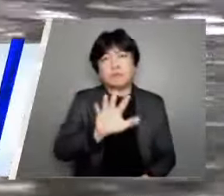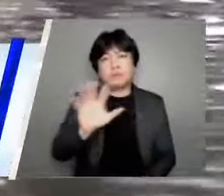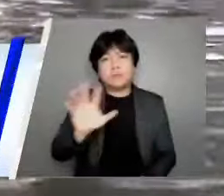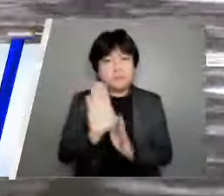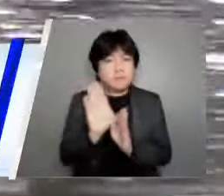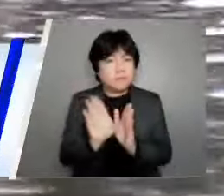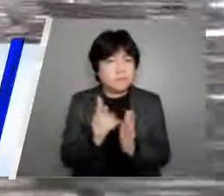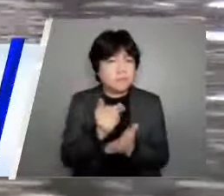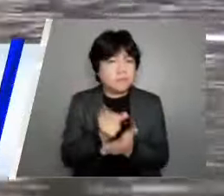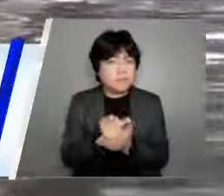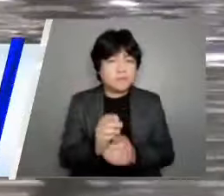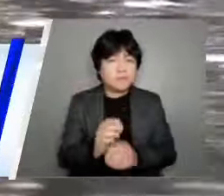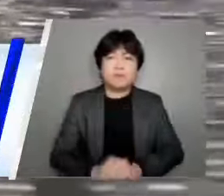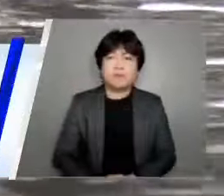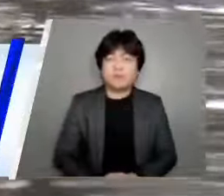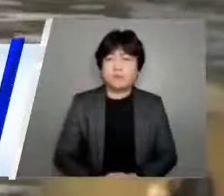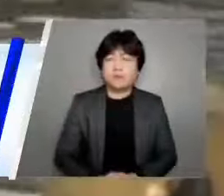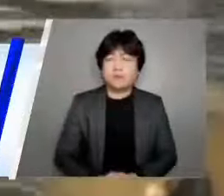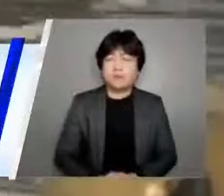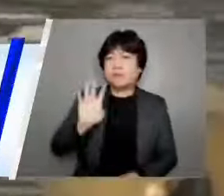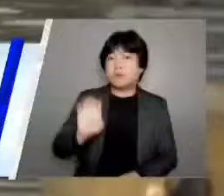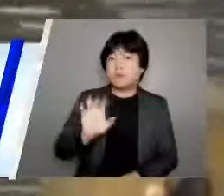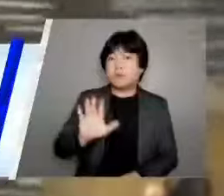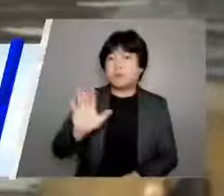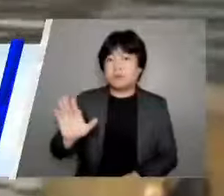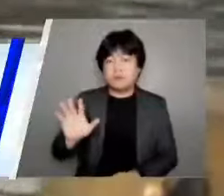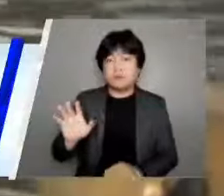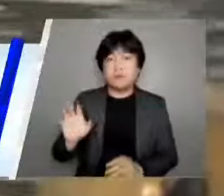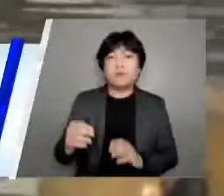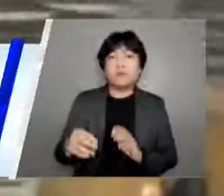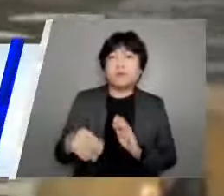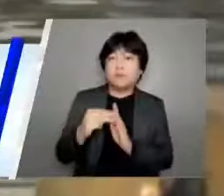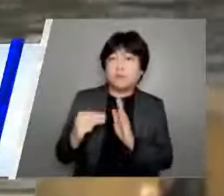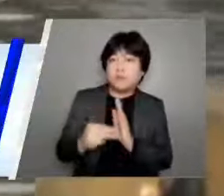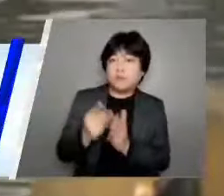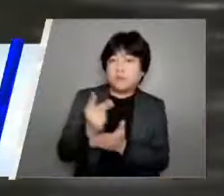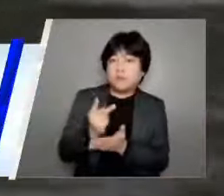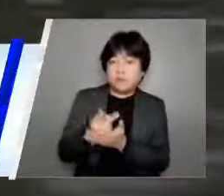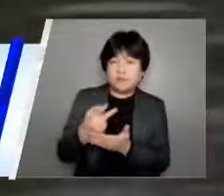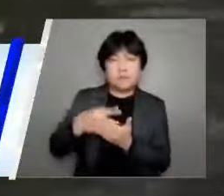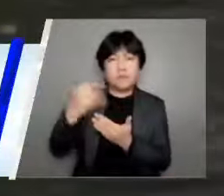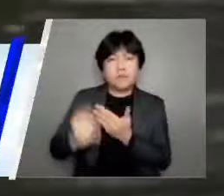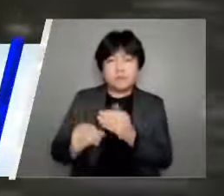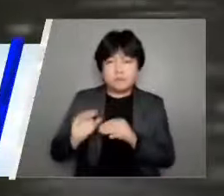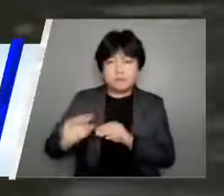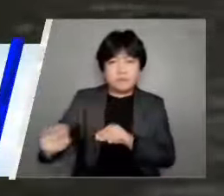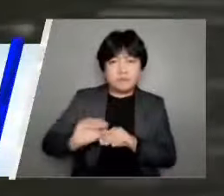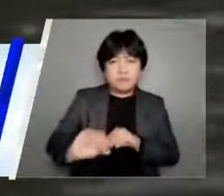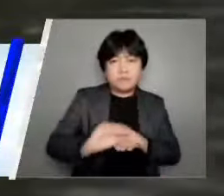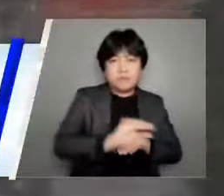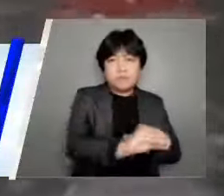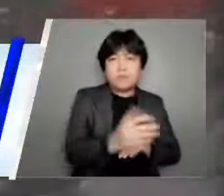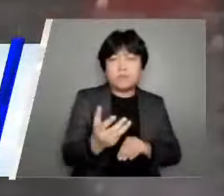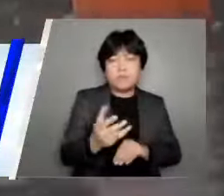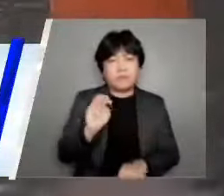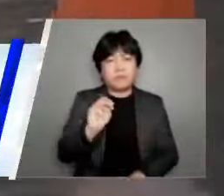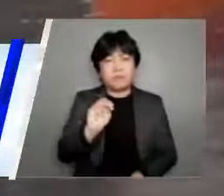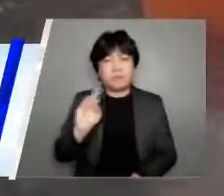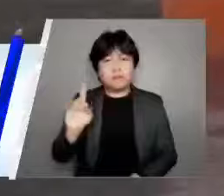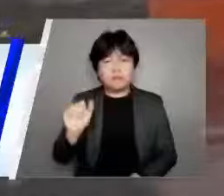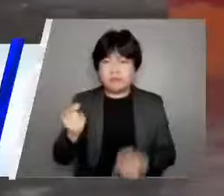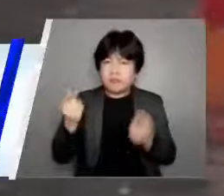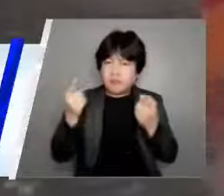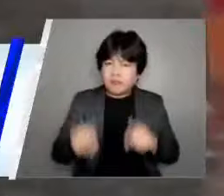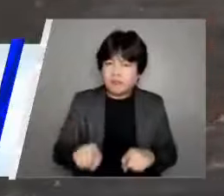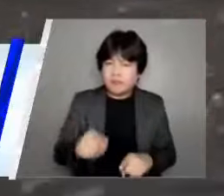455 million pesos naman ang ibinigay para sa mga ganitong proyekto ng MMDA. Sa mga nangyaring pagbaha, ano raw ang